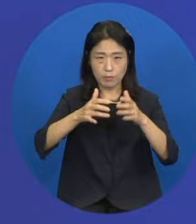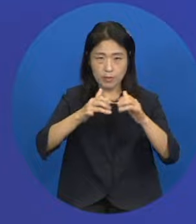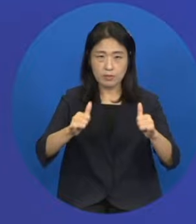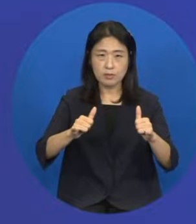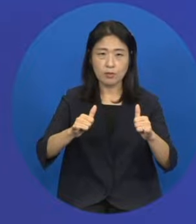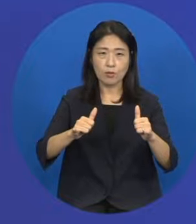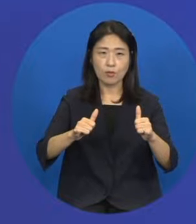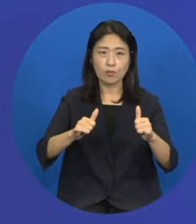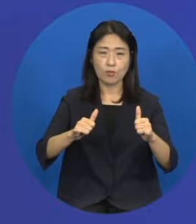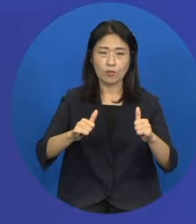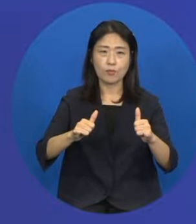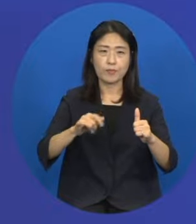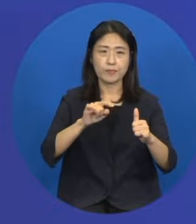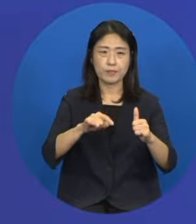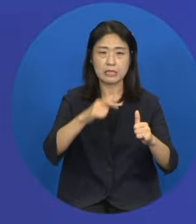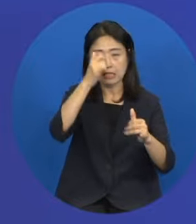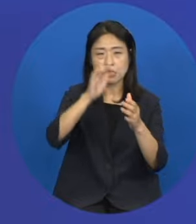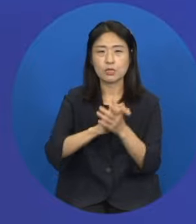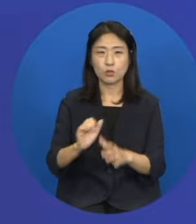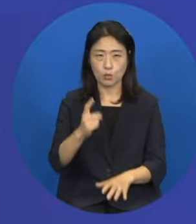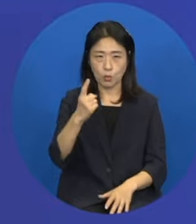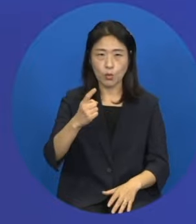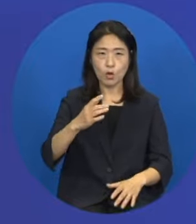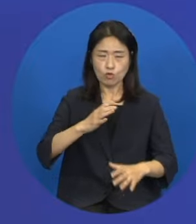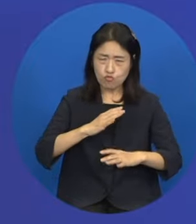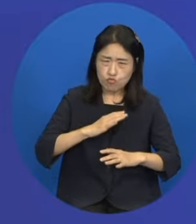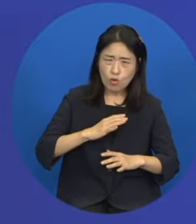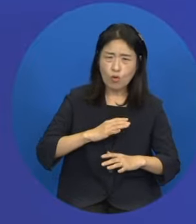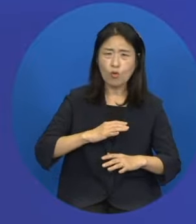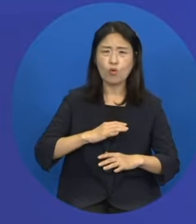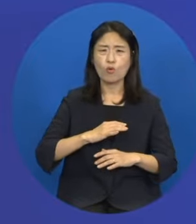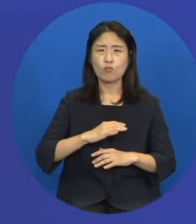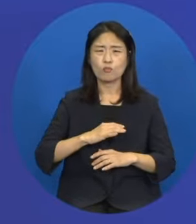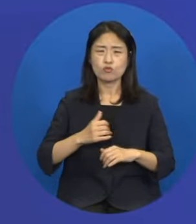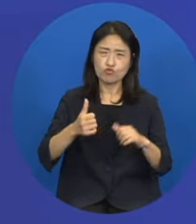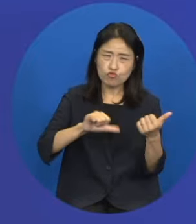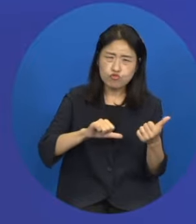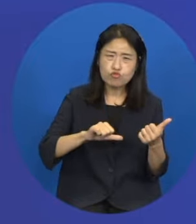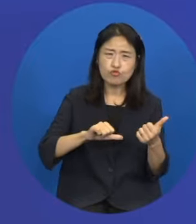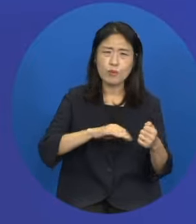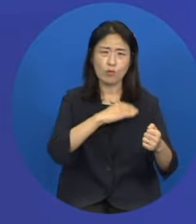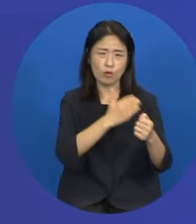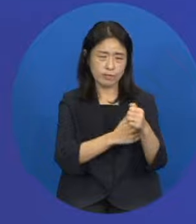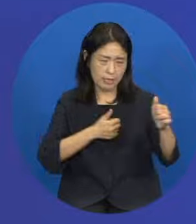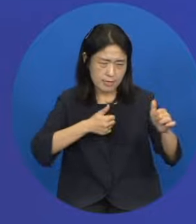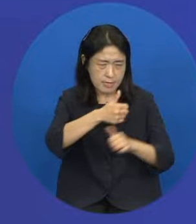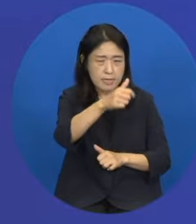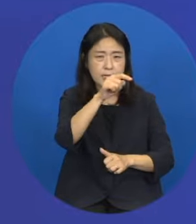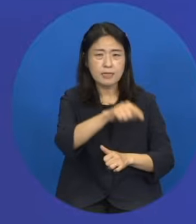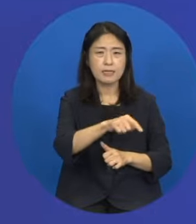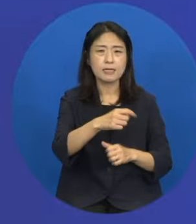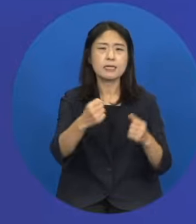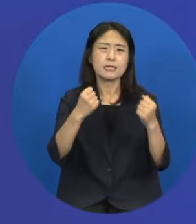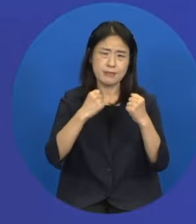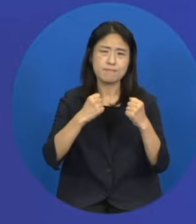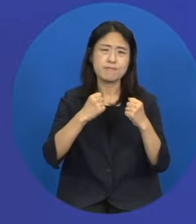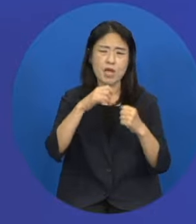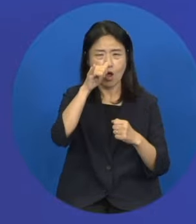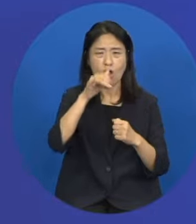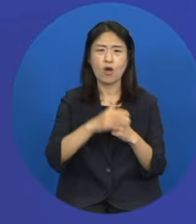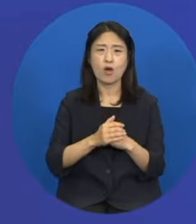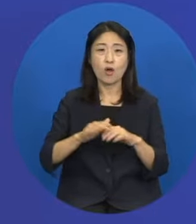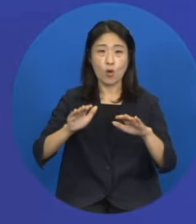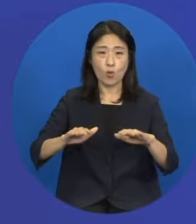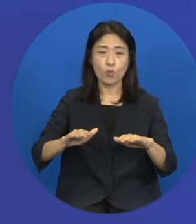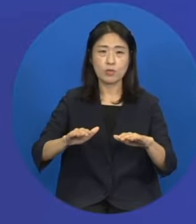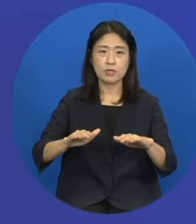통해서 두려움의 권세, 정치적 권세, 죽음의 권세를 이기게 하신다는 거예요. 그래서 오늘 이 저녁에